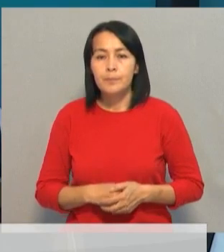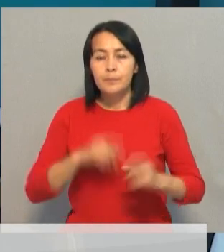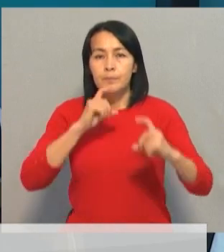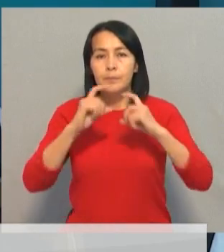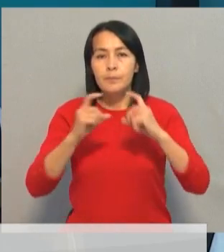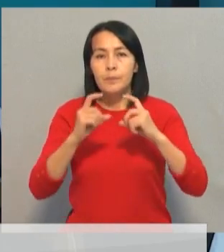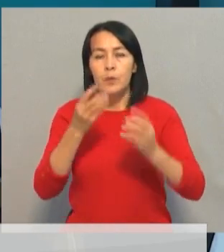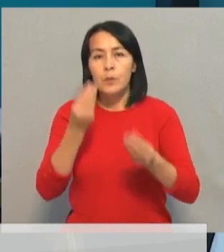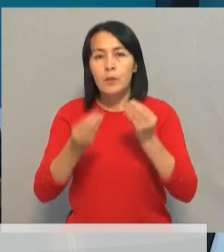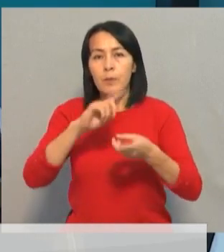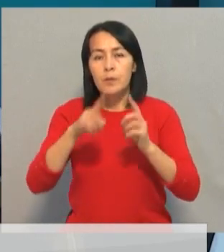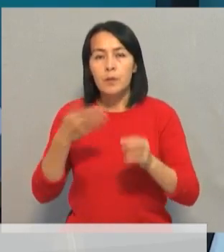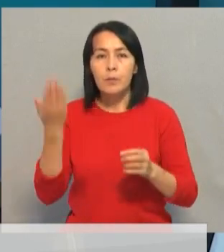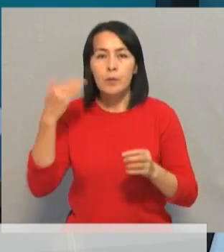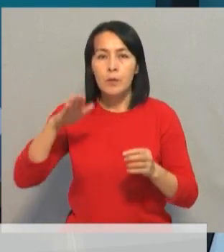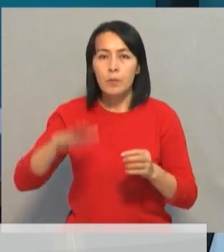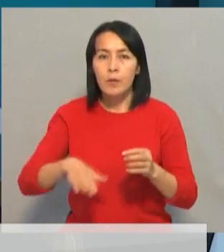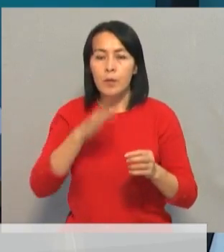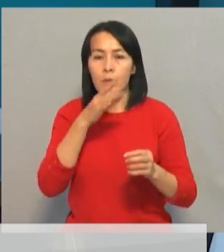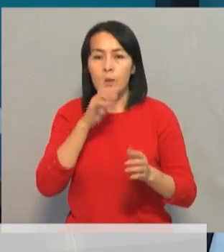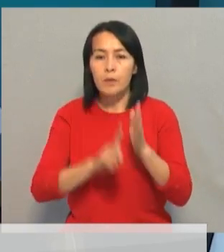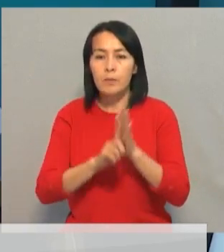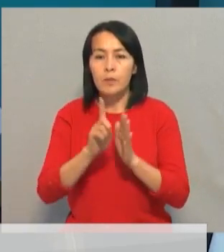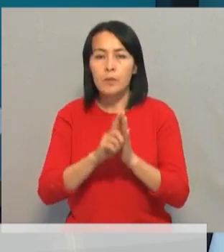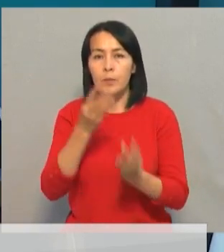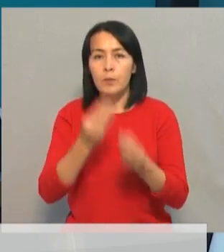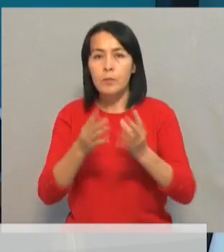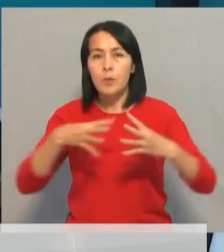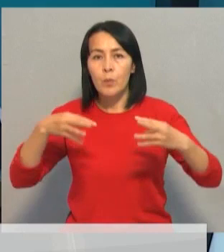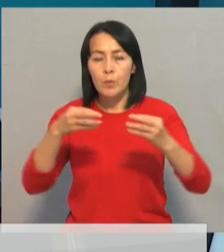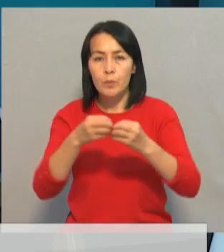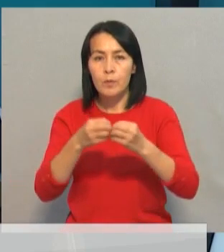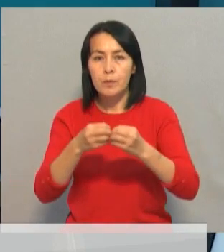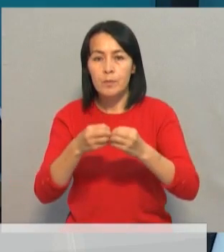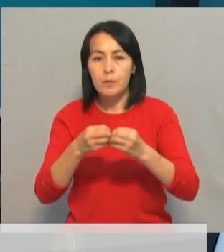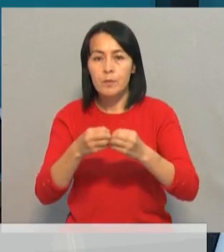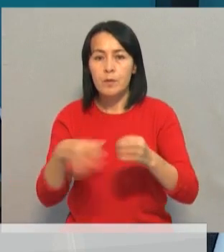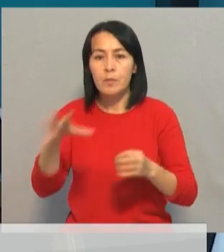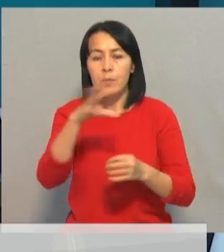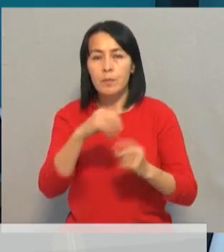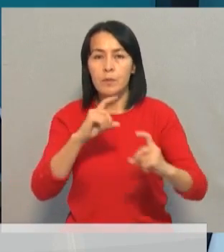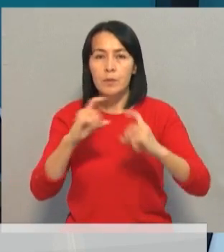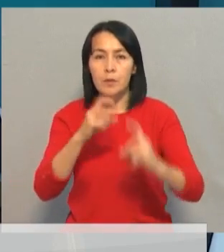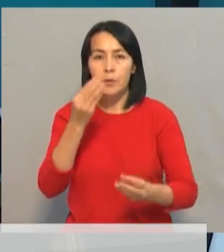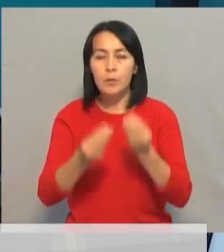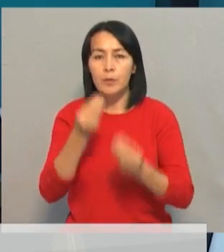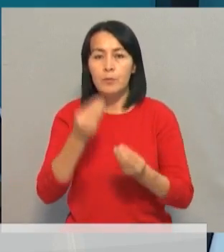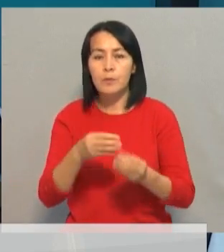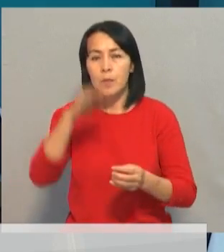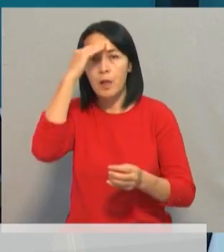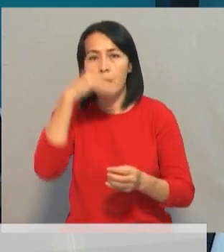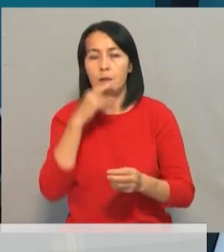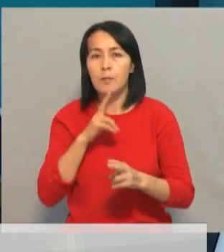Шахматпен айналысып келе жатқаныма, енді бала кезден шахмат ойнаймыз. Біз өзі отбасымыз жалпы барлығымыз шахмат ойнаймыз.